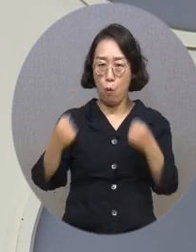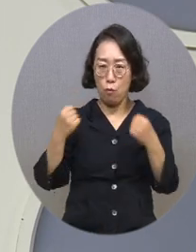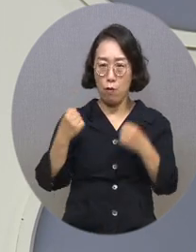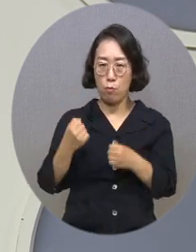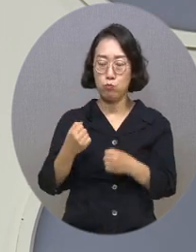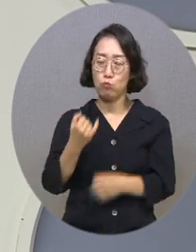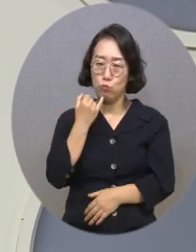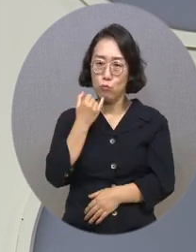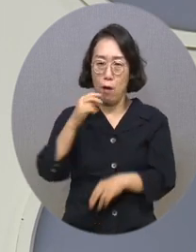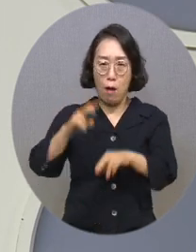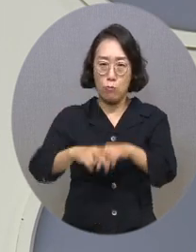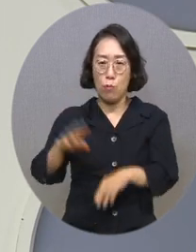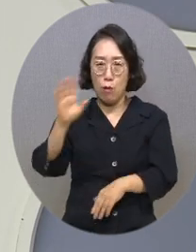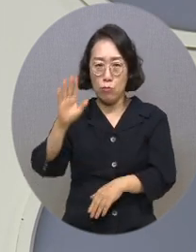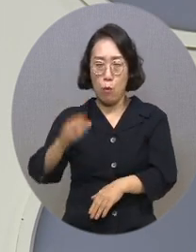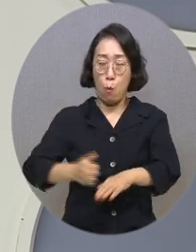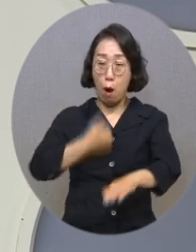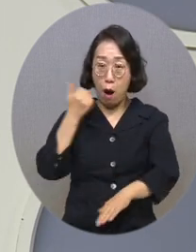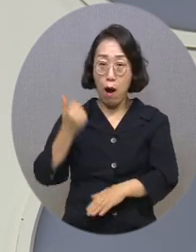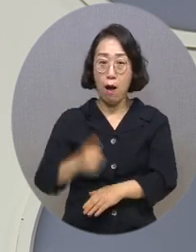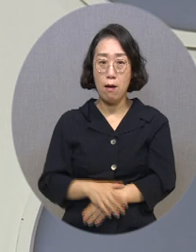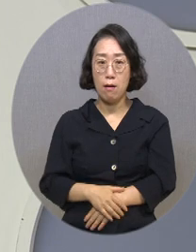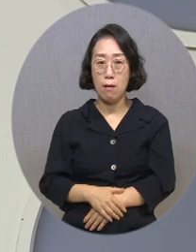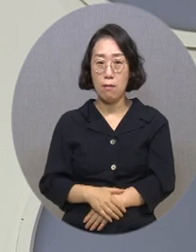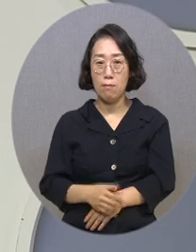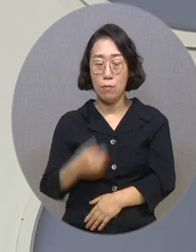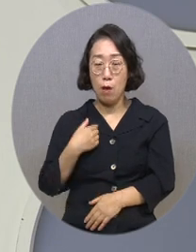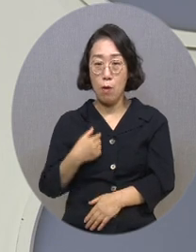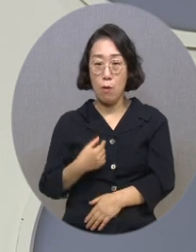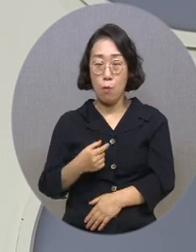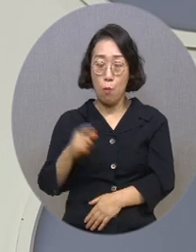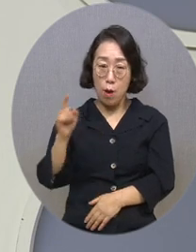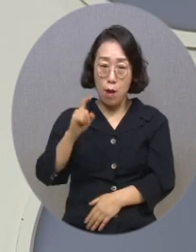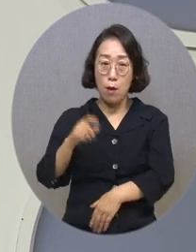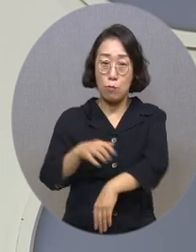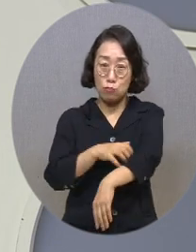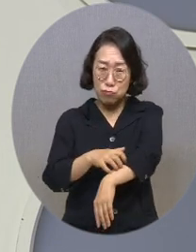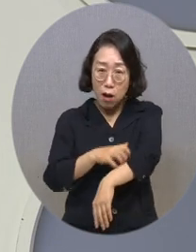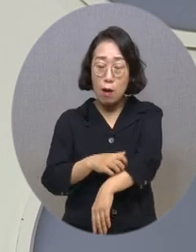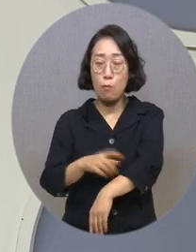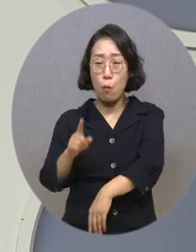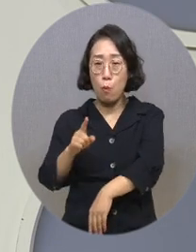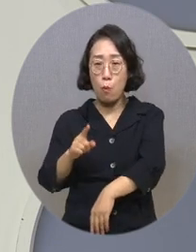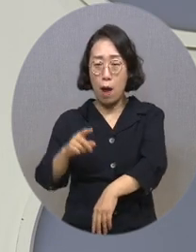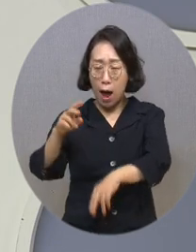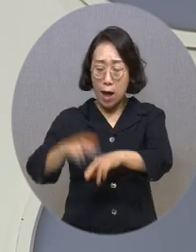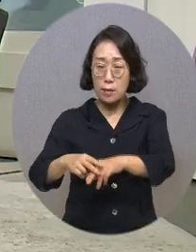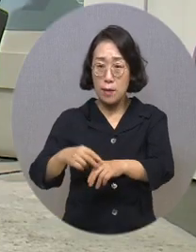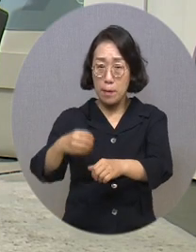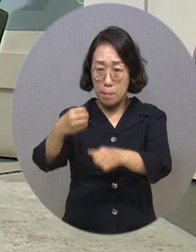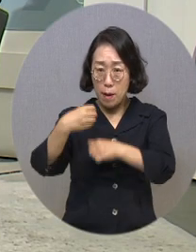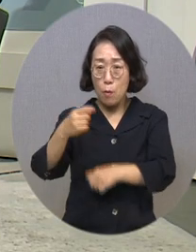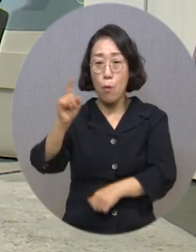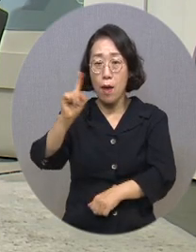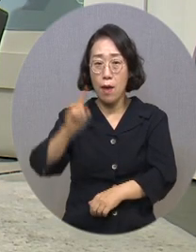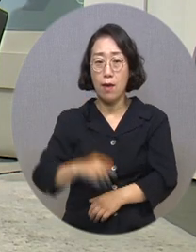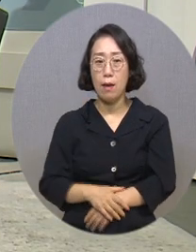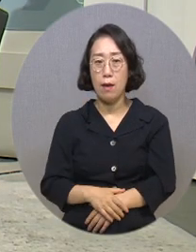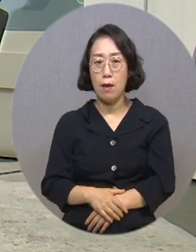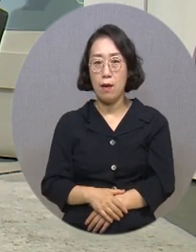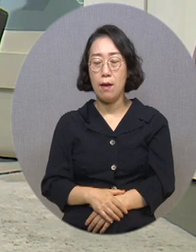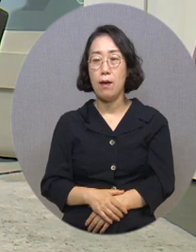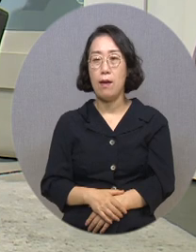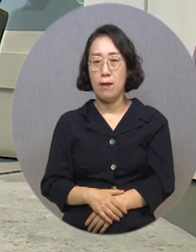앉는다고 아 조금 화를 내면서 내가 건강한데 자꾸만 구차케 군다는 식으로 말씀을 하시더라고요. 그래서 그때